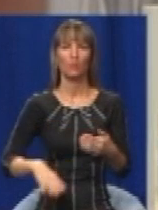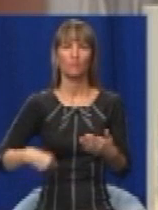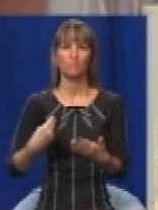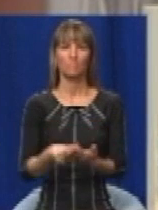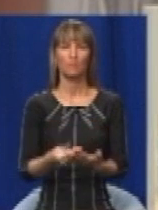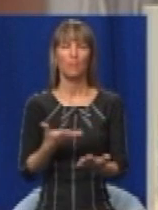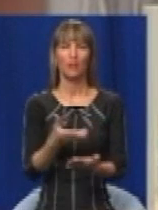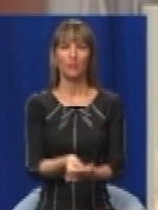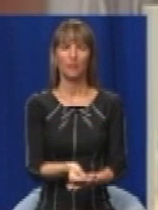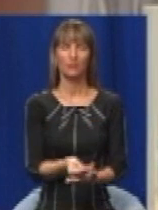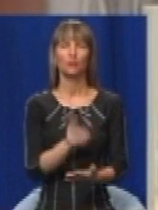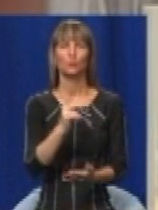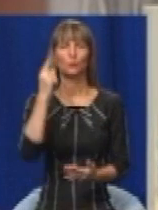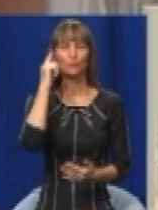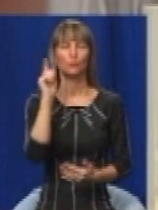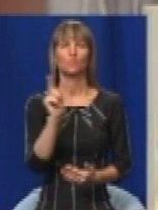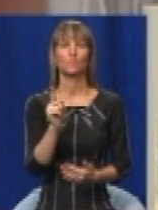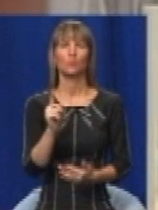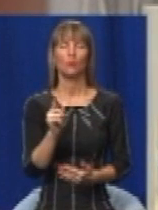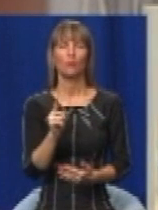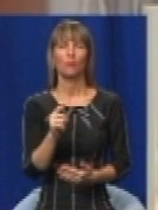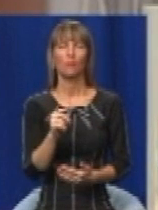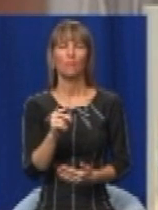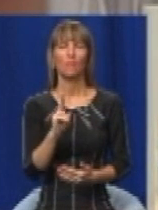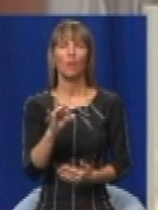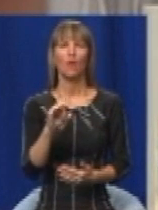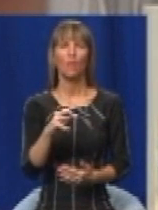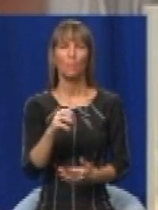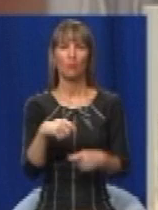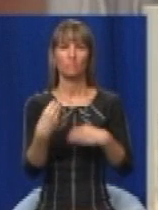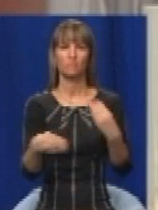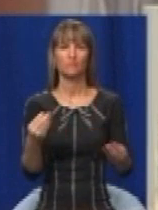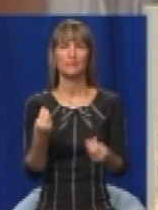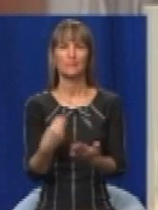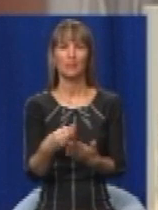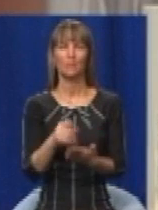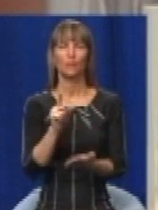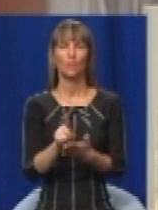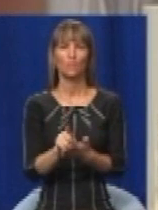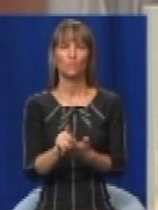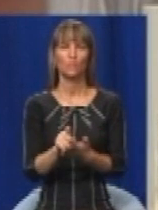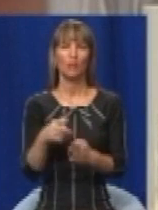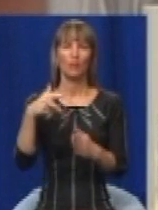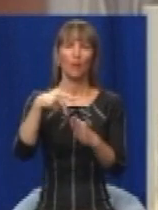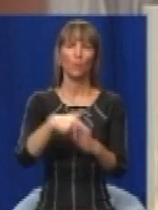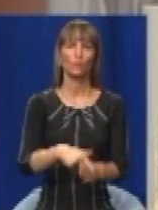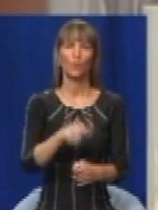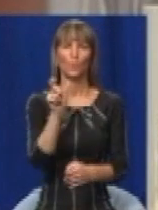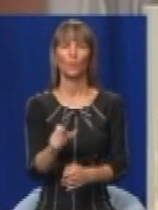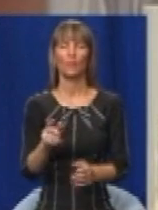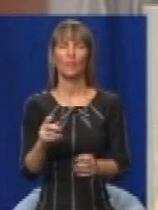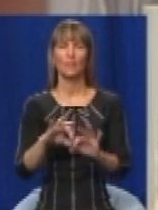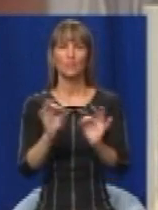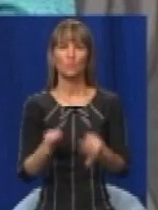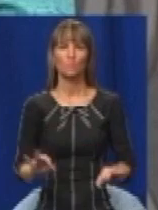Ну, кто-то убежден, что помимо раздачи денег, продюсеры всячески должны унижать людей искусства. Ну, вот